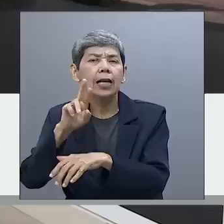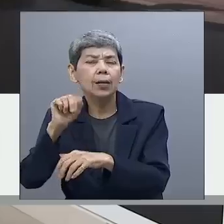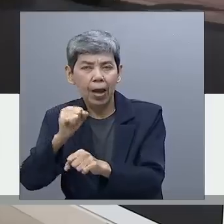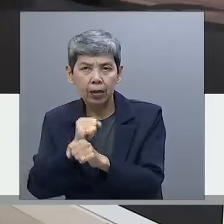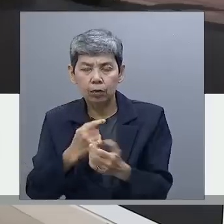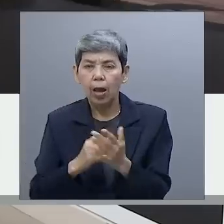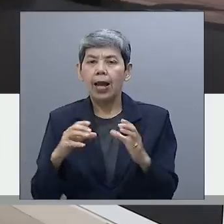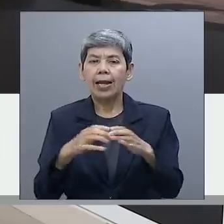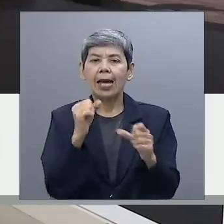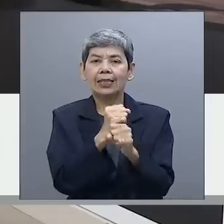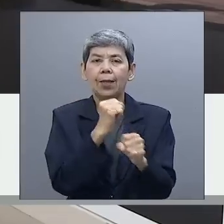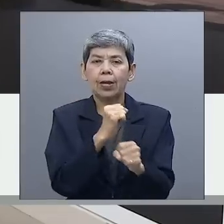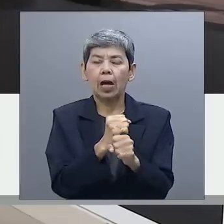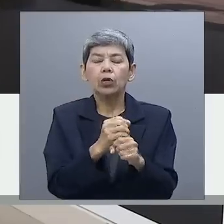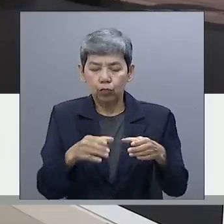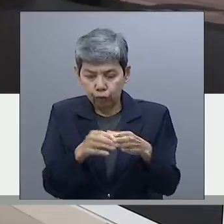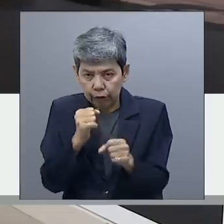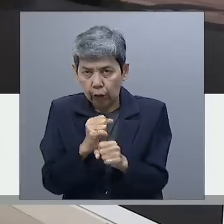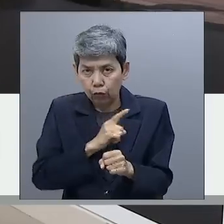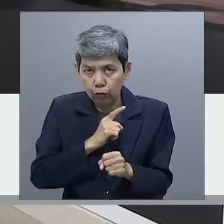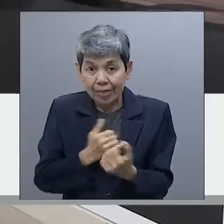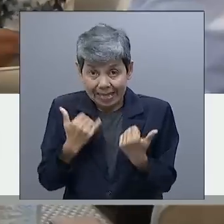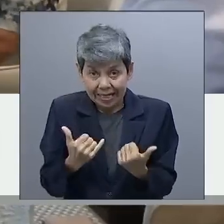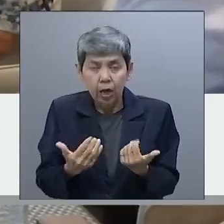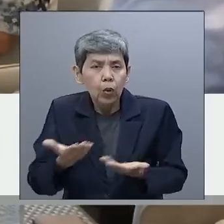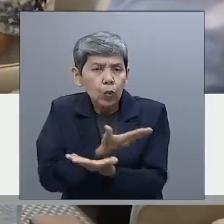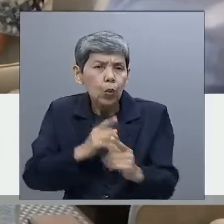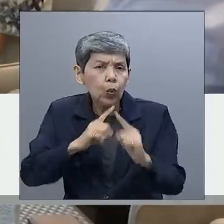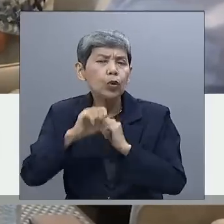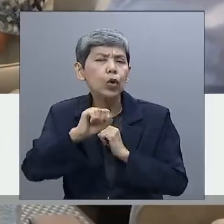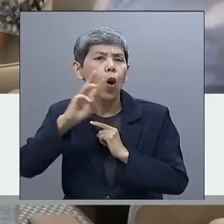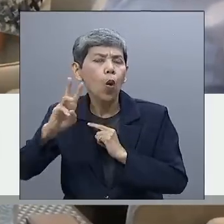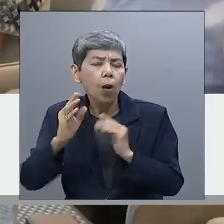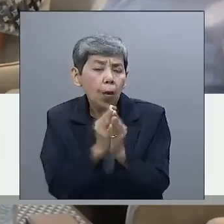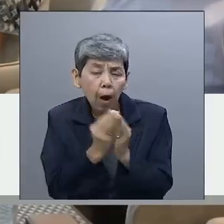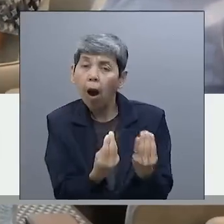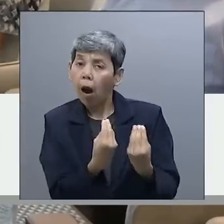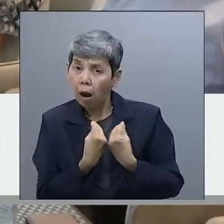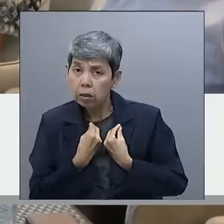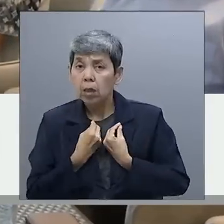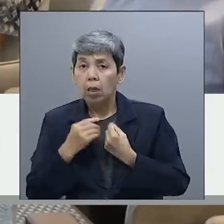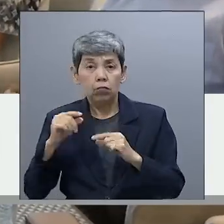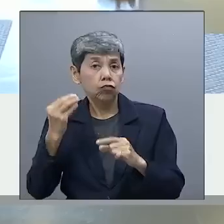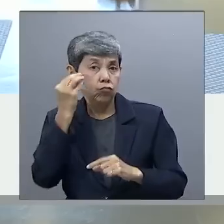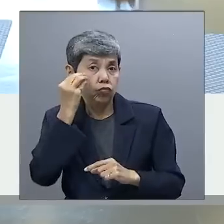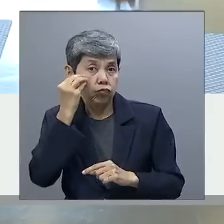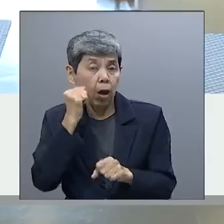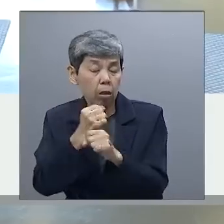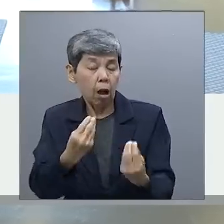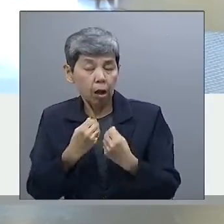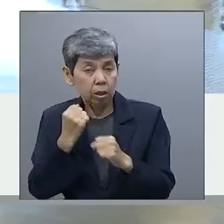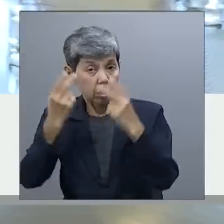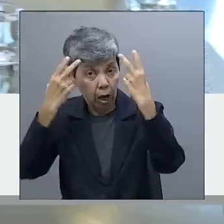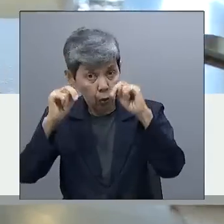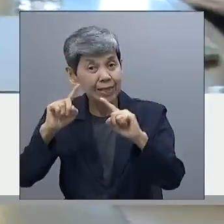จให้คณะทำงานทรานซิชั่นทีมค่ะความคืบหน้าในการเจรจาสว.ขอเสียงโหวตพิธาหนุนโหวตหนุนพิธาลิ้มเจริญรัตน์เป็นนาย